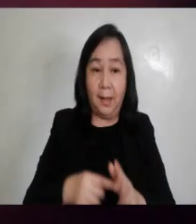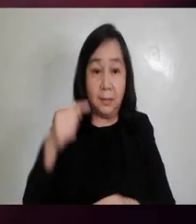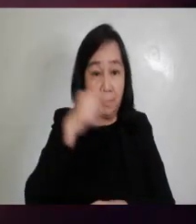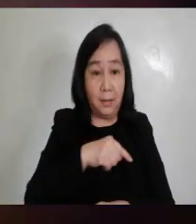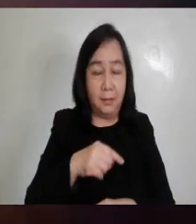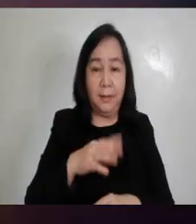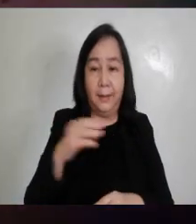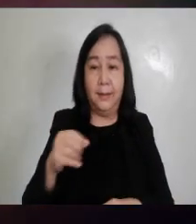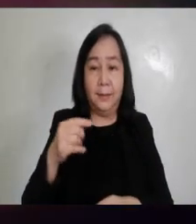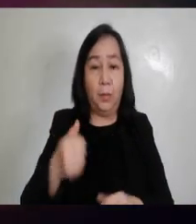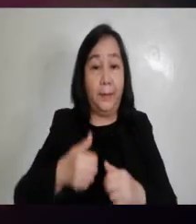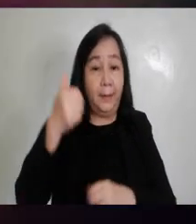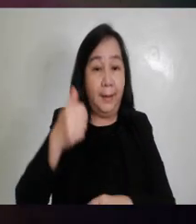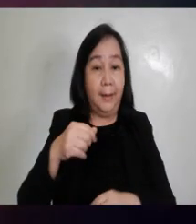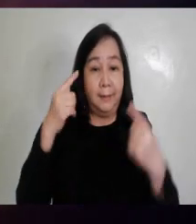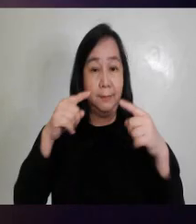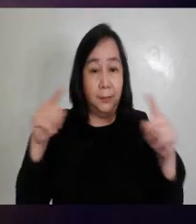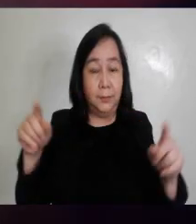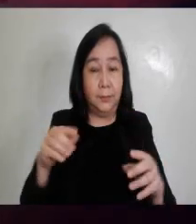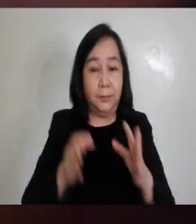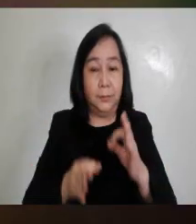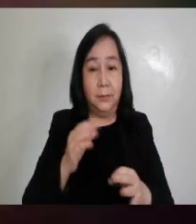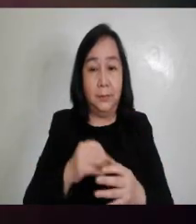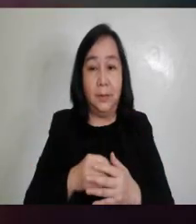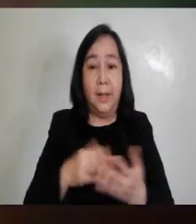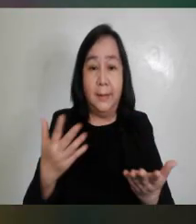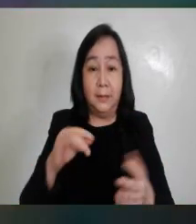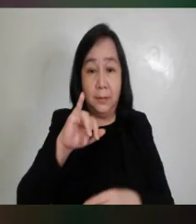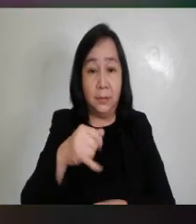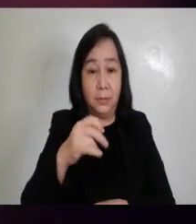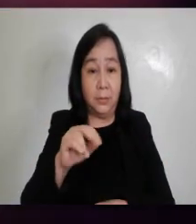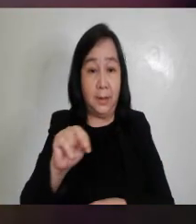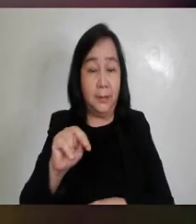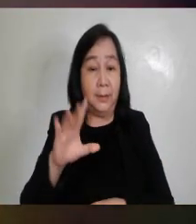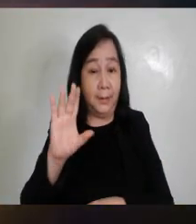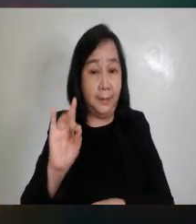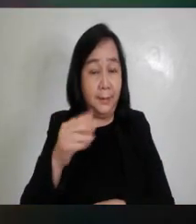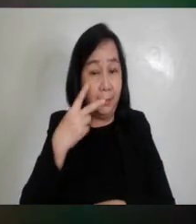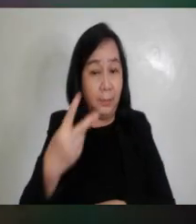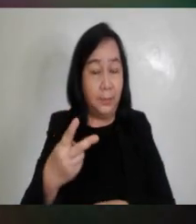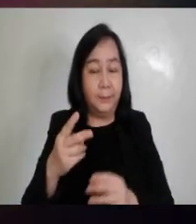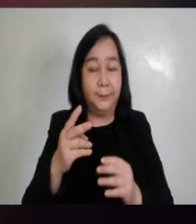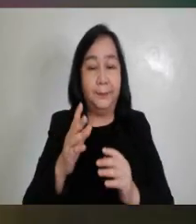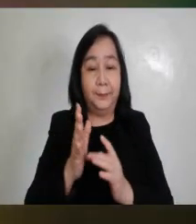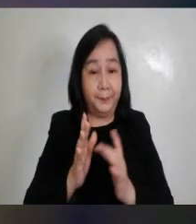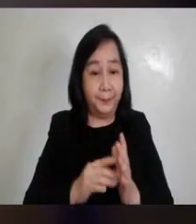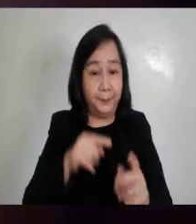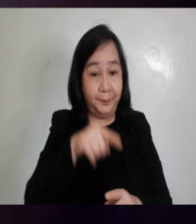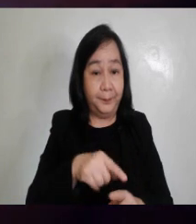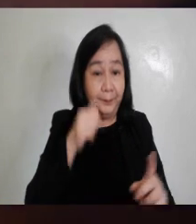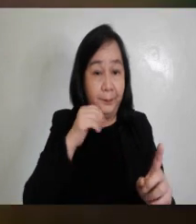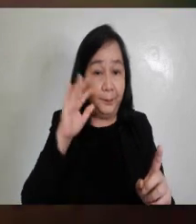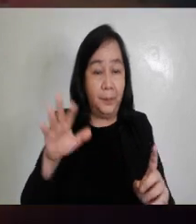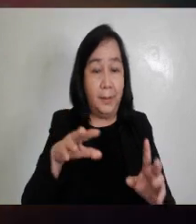at nagtagumpay ang katarungan. Samantala sa John 8, nakita natin si Jesus at ang babaeng nahuli sa